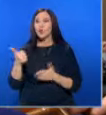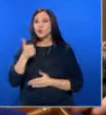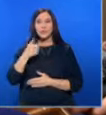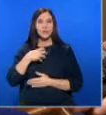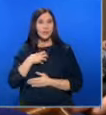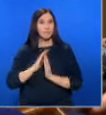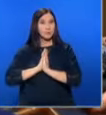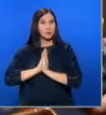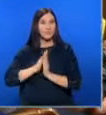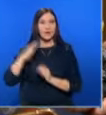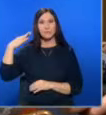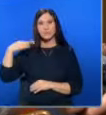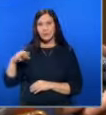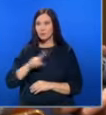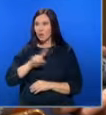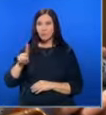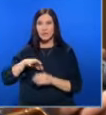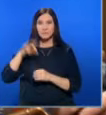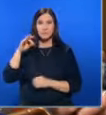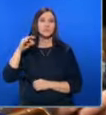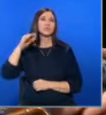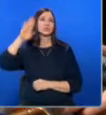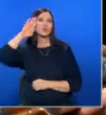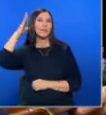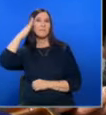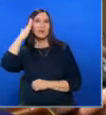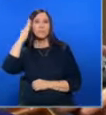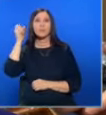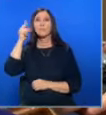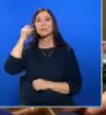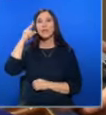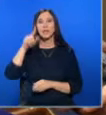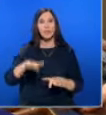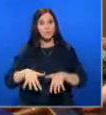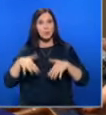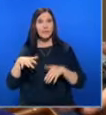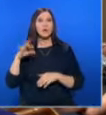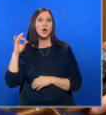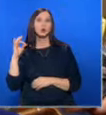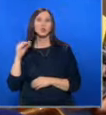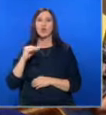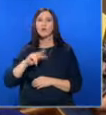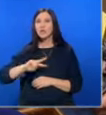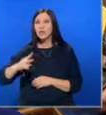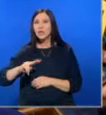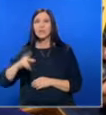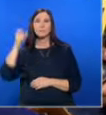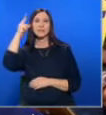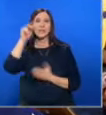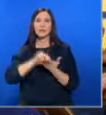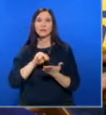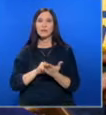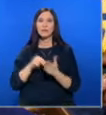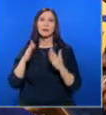лидерът на ГЕРБ призова президента да не избира за служебен премиер председателя на парламента Росен Желязков или председателя на